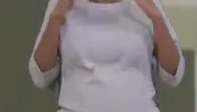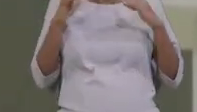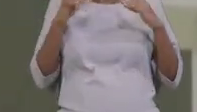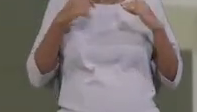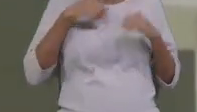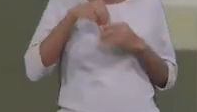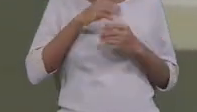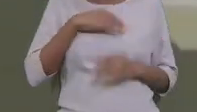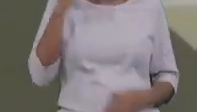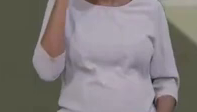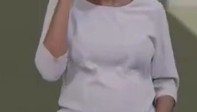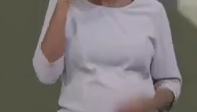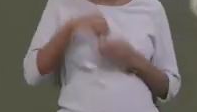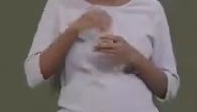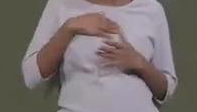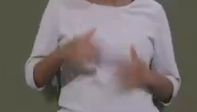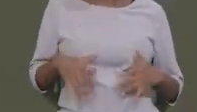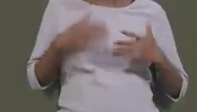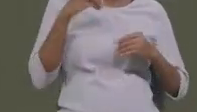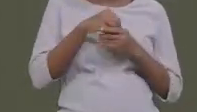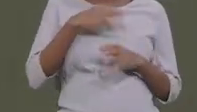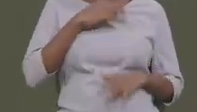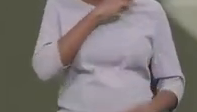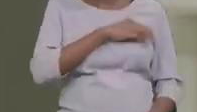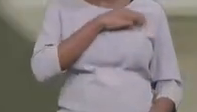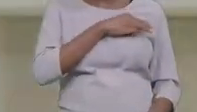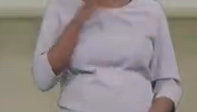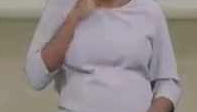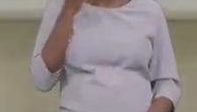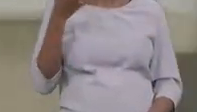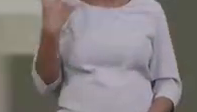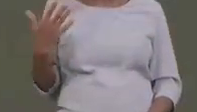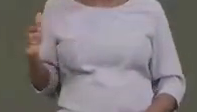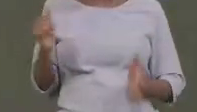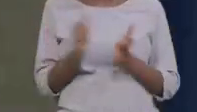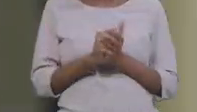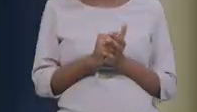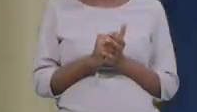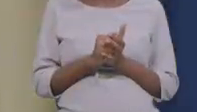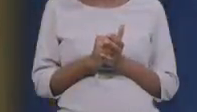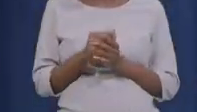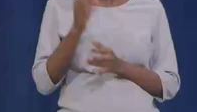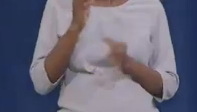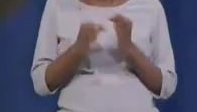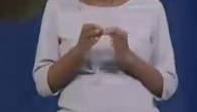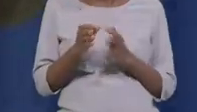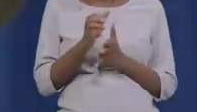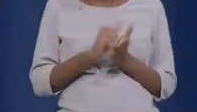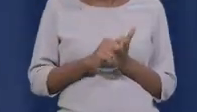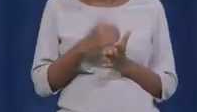qui me limitent dans ma pensée, dans ma vie, dans mon ministère?